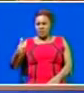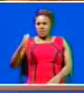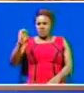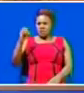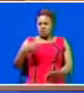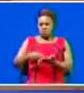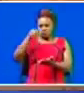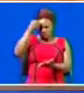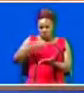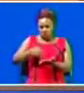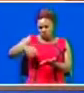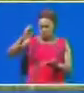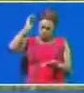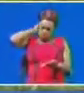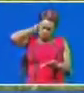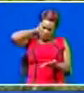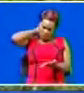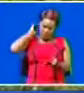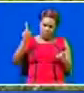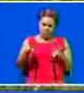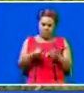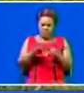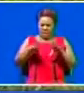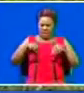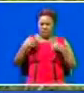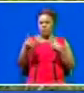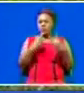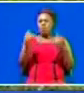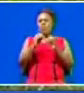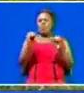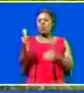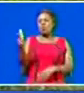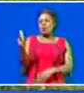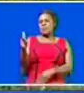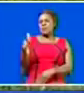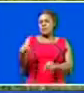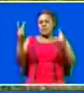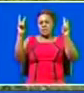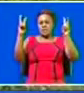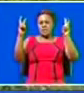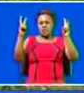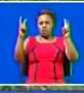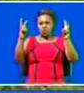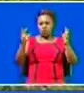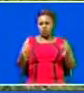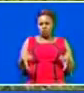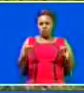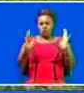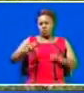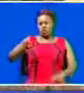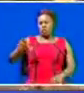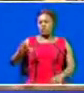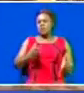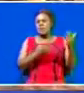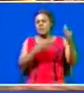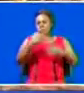masuala ya elimu katika kaunti ya Murang'a na ambaye alikataa kuzungumza mbele ya kamera, ni swala ambalo limechukuliwa na afisi za kaunti wakitarajia